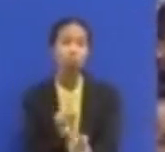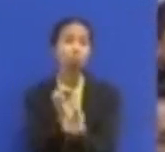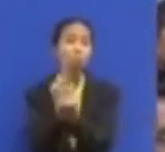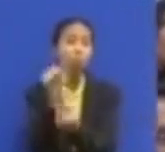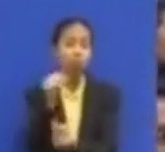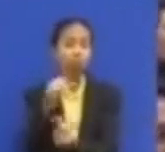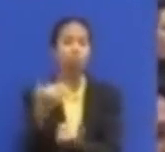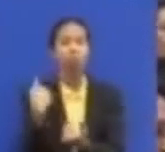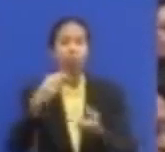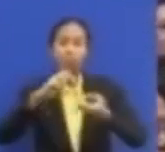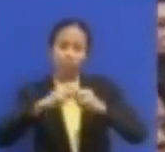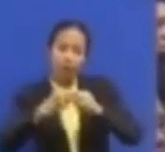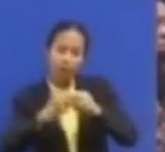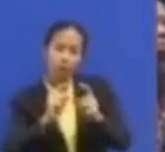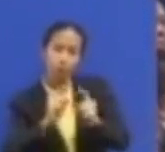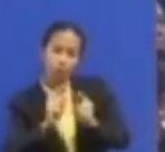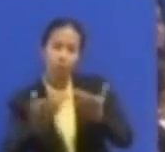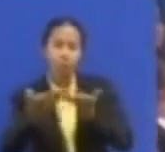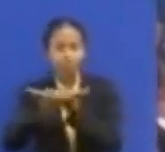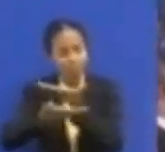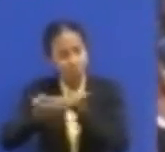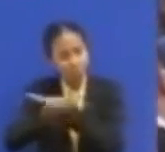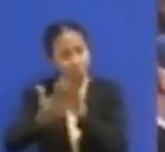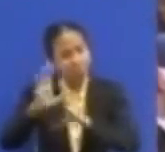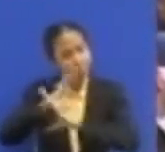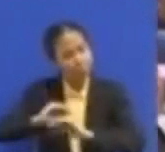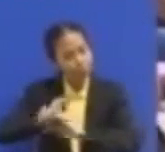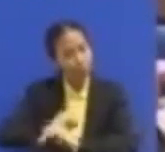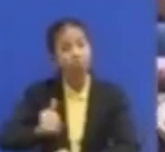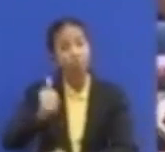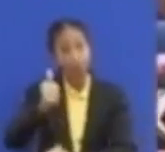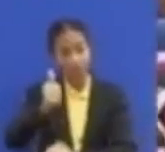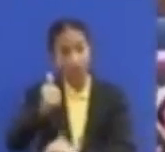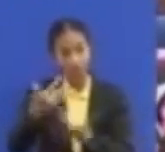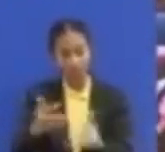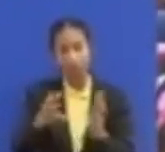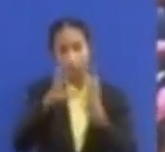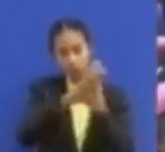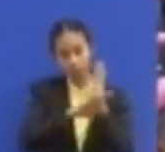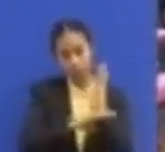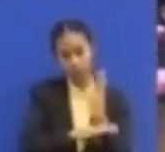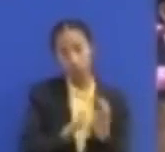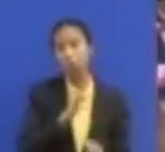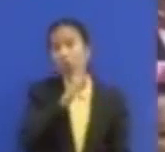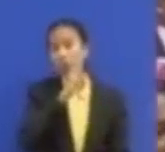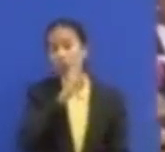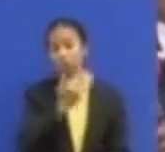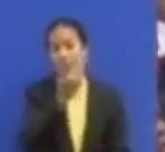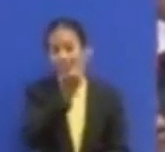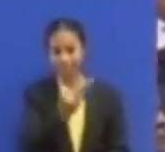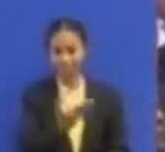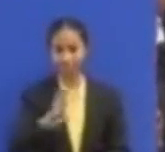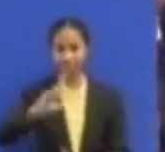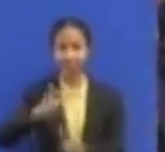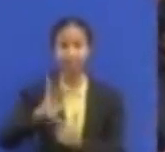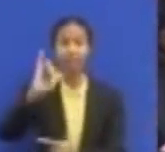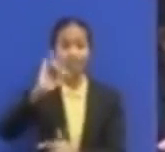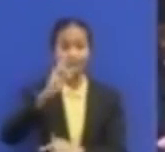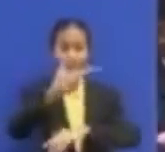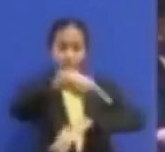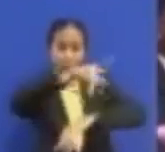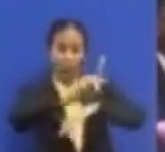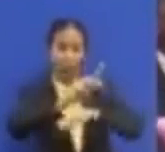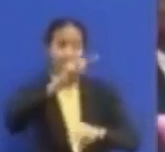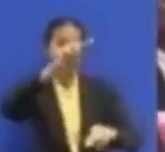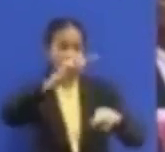หลากหลายในการพูดคุยแลกเปลี่ยนความคิดเห็นกันนะครับขั้นตอนกระบวนการเมื่อท่านชัยชิดชอบขึ้นไปนั่งบนบัลลังก์เป็นประธานการประชุมชั่วคราว